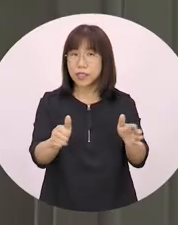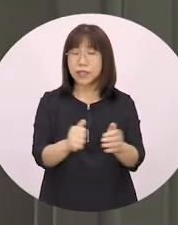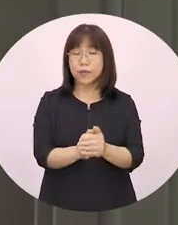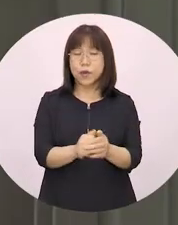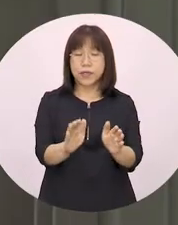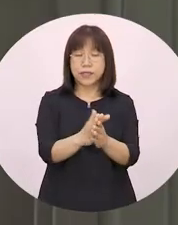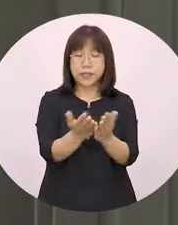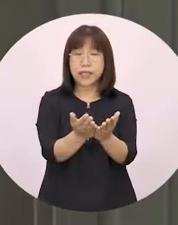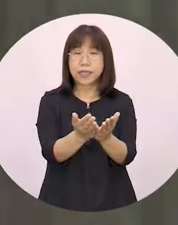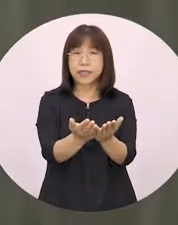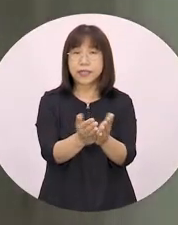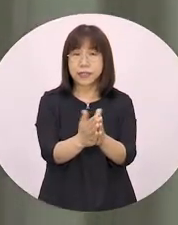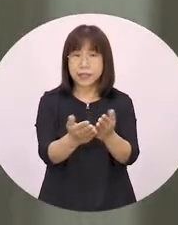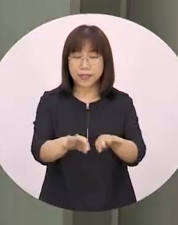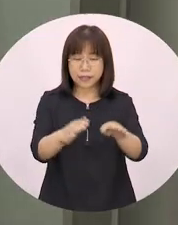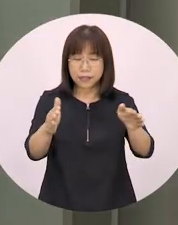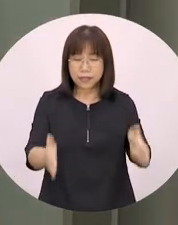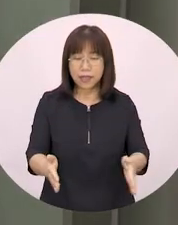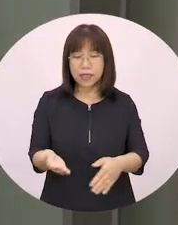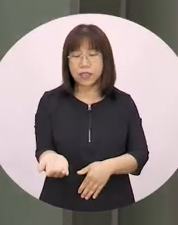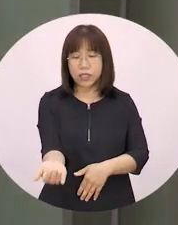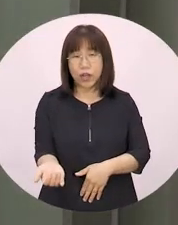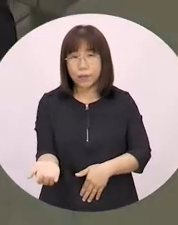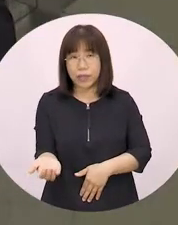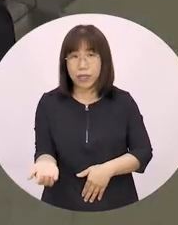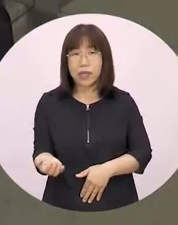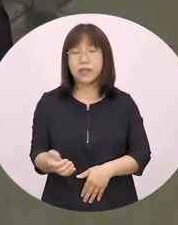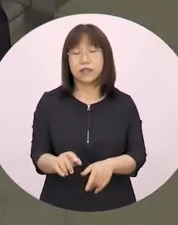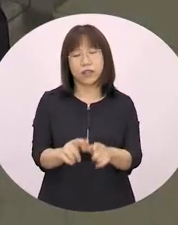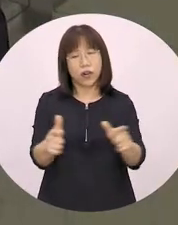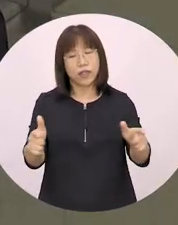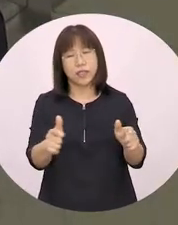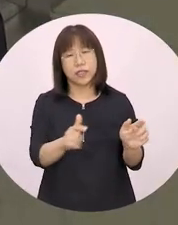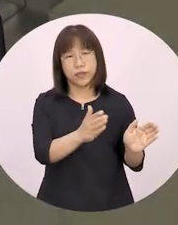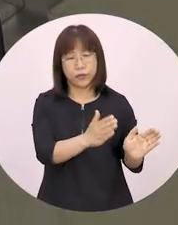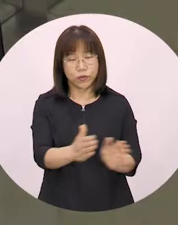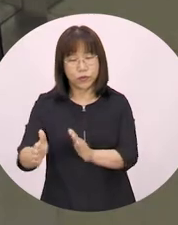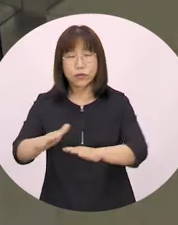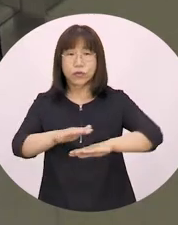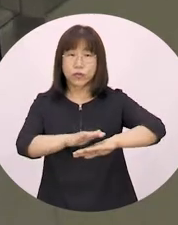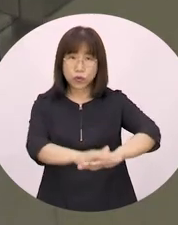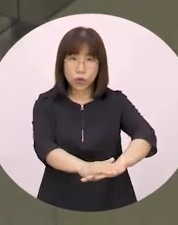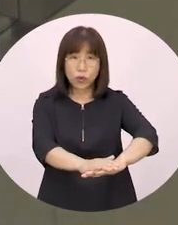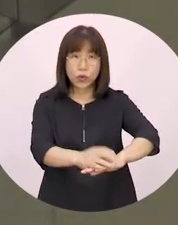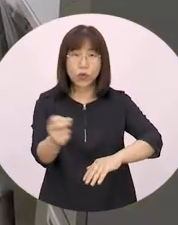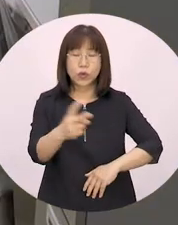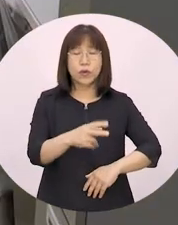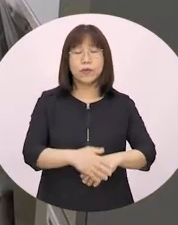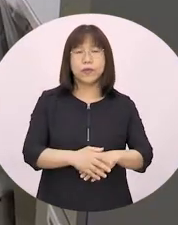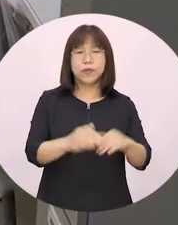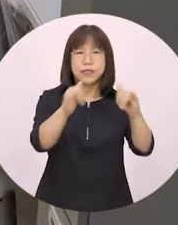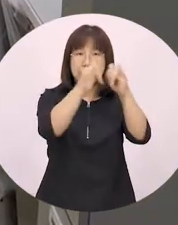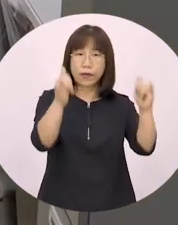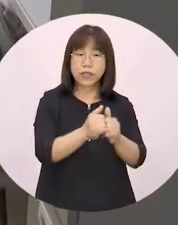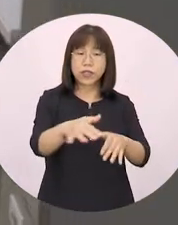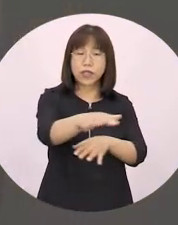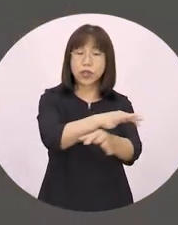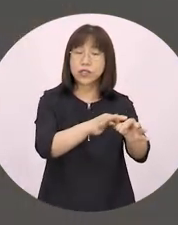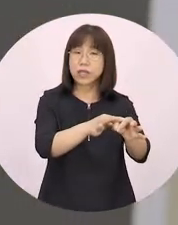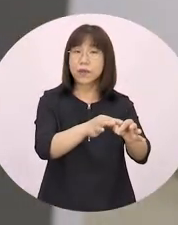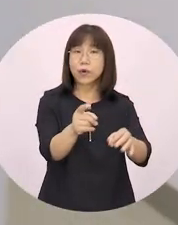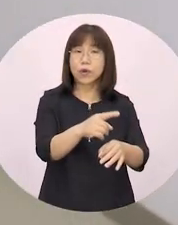사무실로 책상 서랍장 등 기본적인 사무기기 를 갖췄으며 사회적 경제 기업은 동일 금액 때